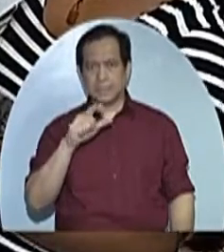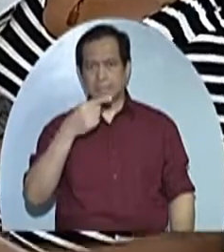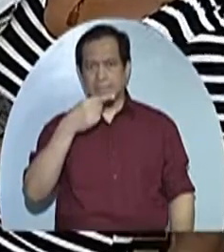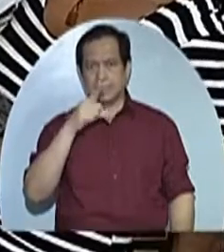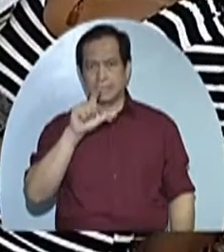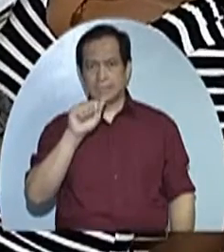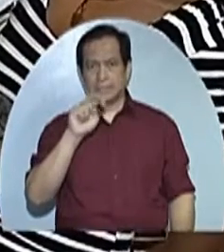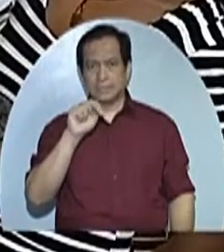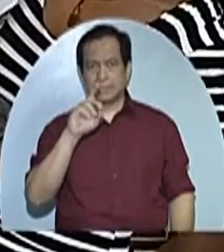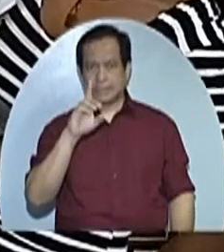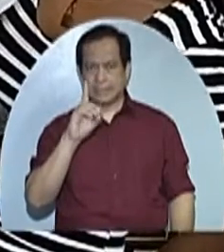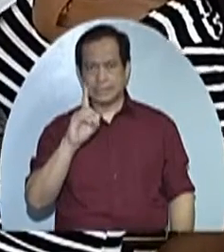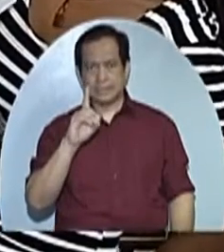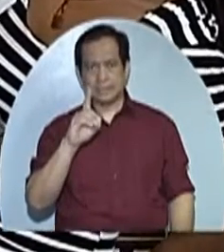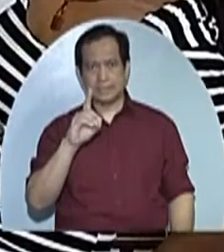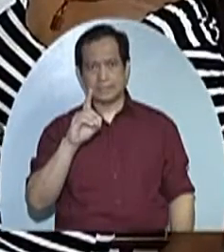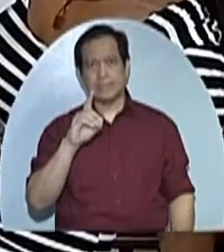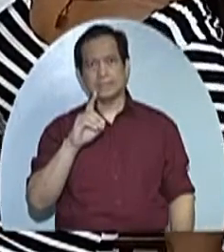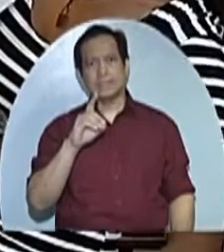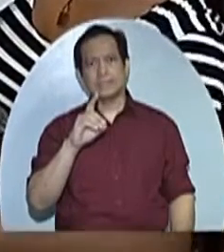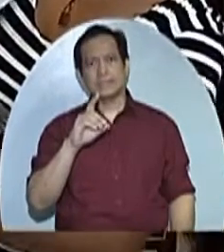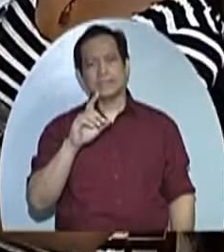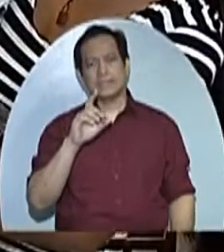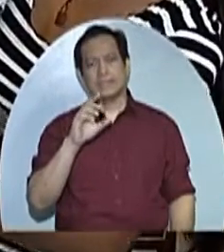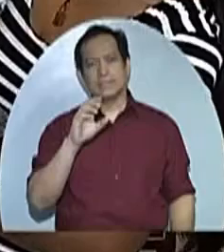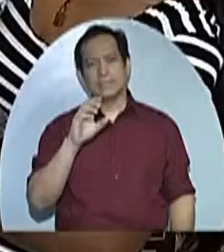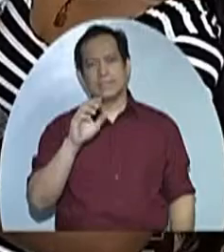lacrimal gland,